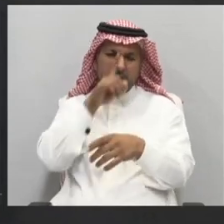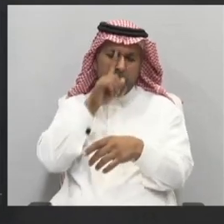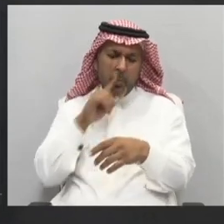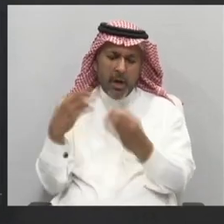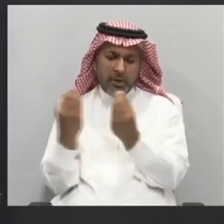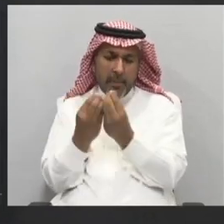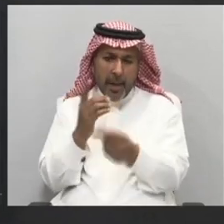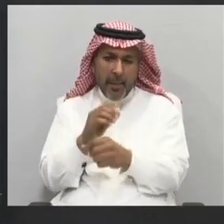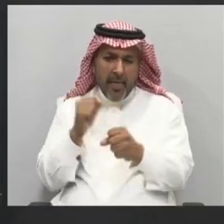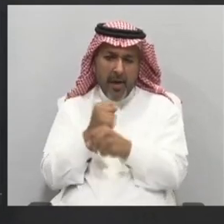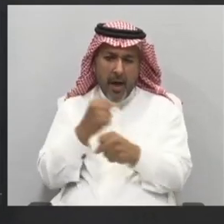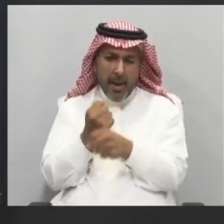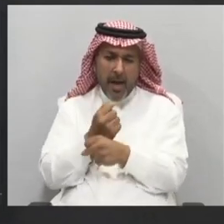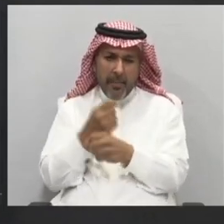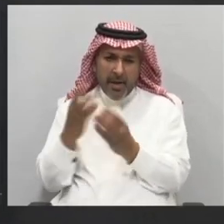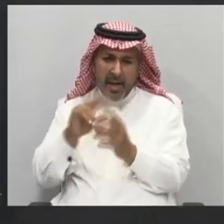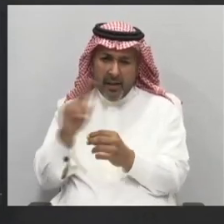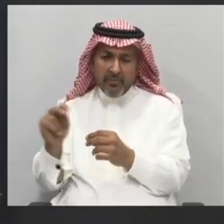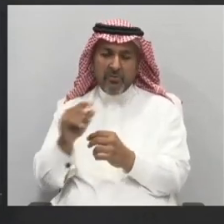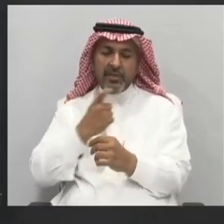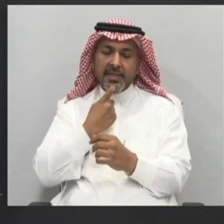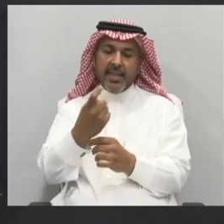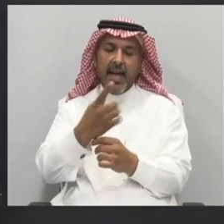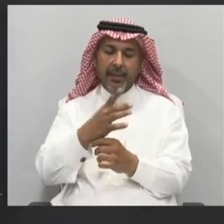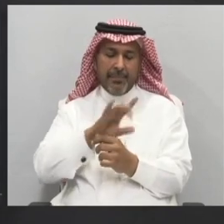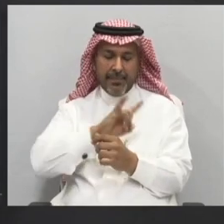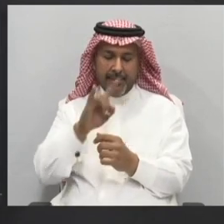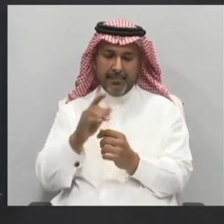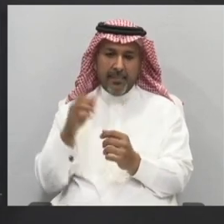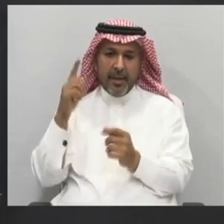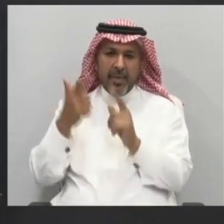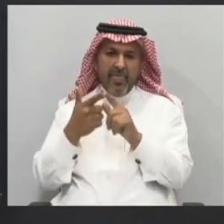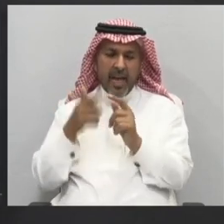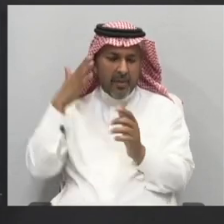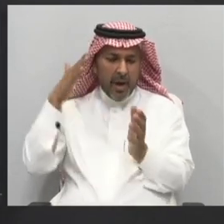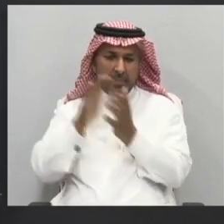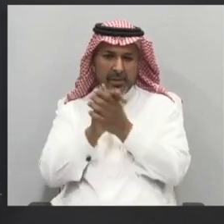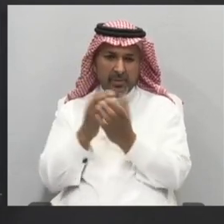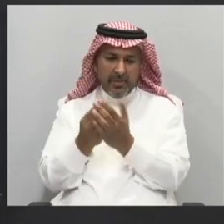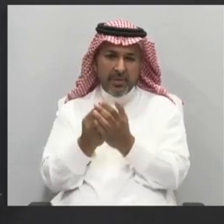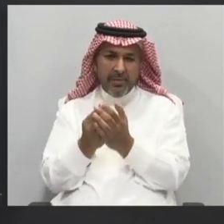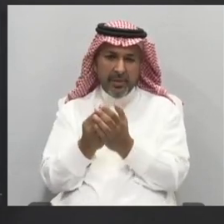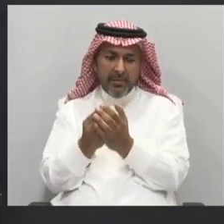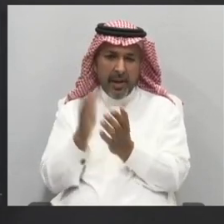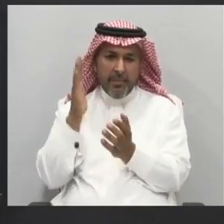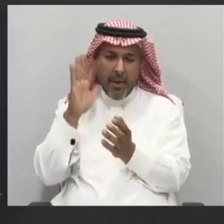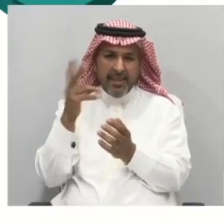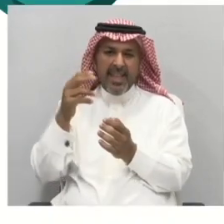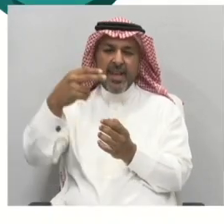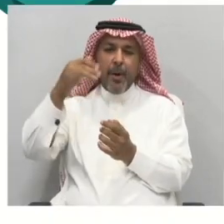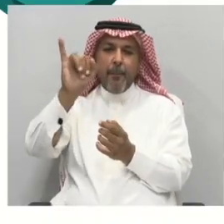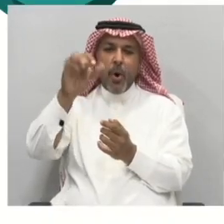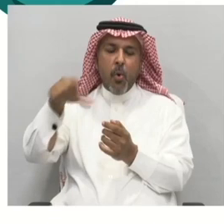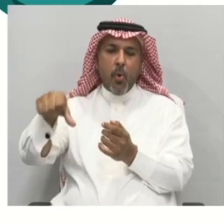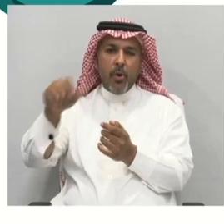نبينا محمد صلى الله عليه وسلم ايضا من المعجزات الانبياء معجزه موسى عليه السلام العصا